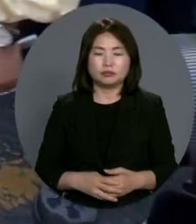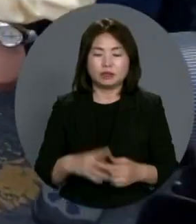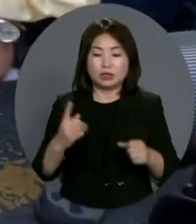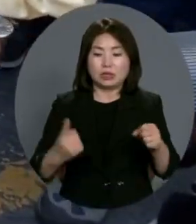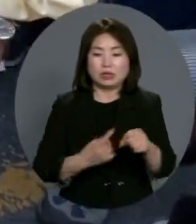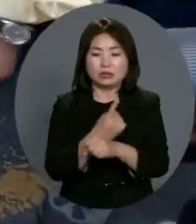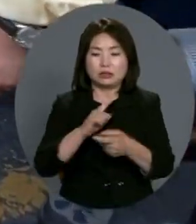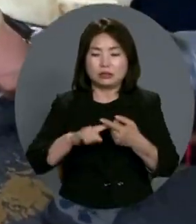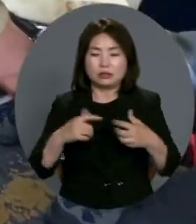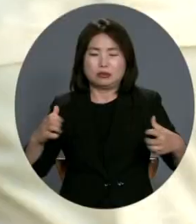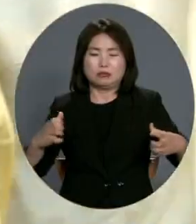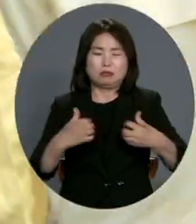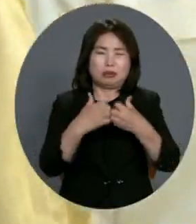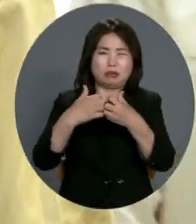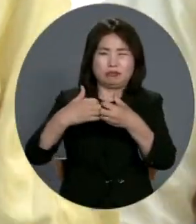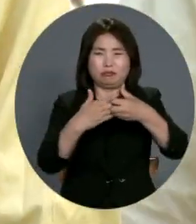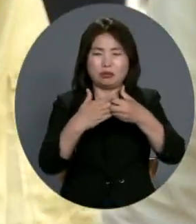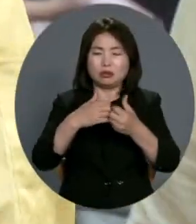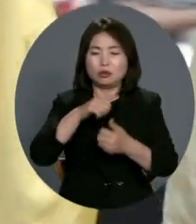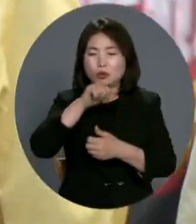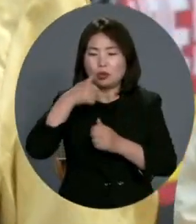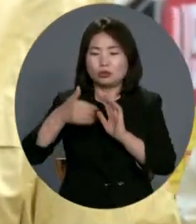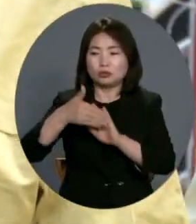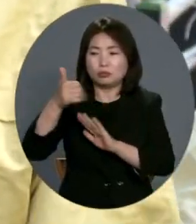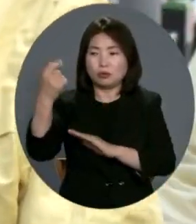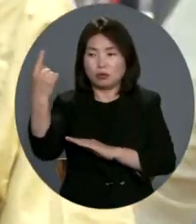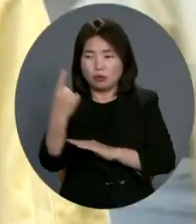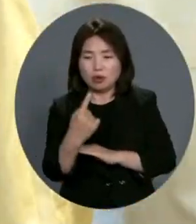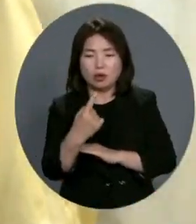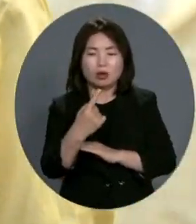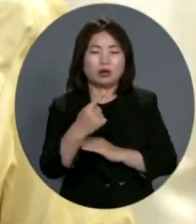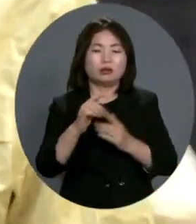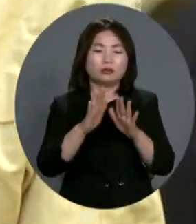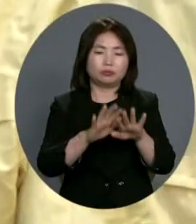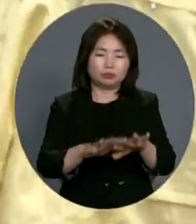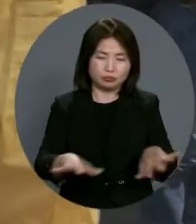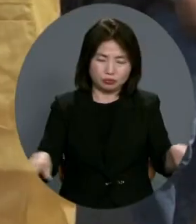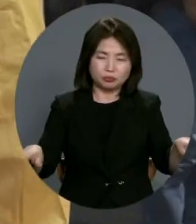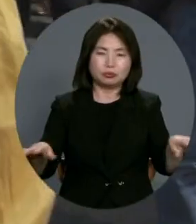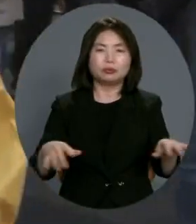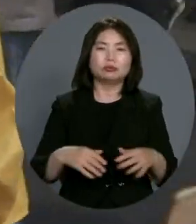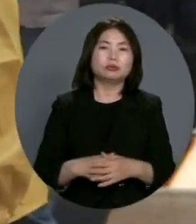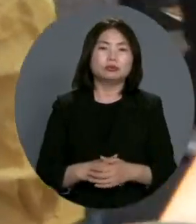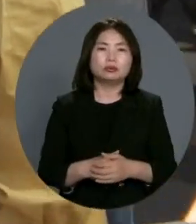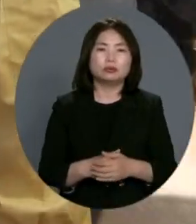1시간여 대치가 이어지다 홍준표 시장이 나타나고서야 상황은 종료됐습니다.